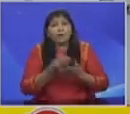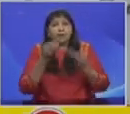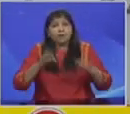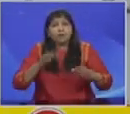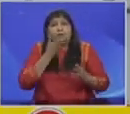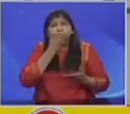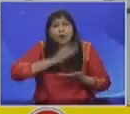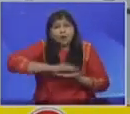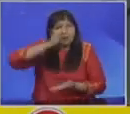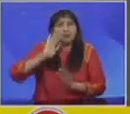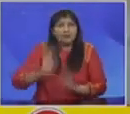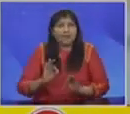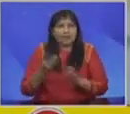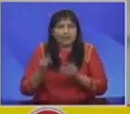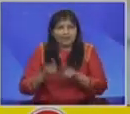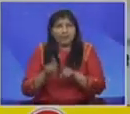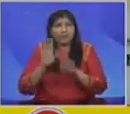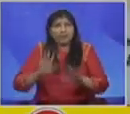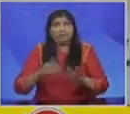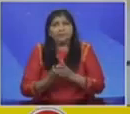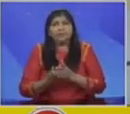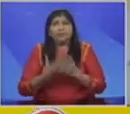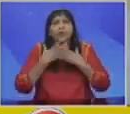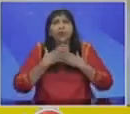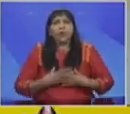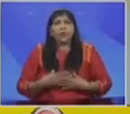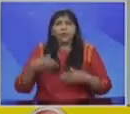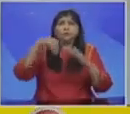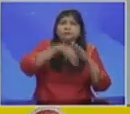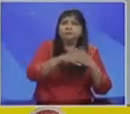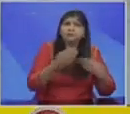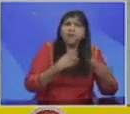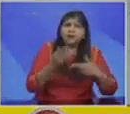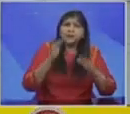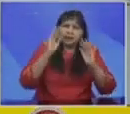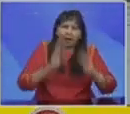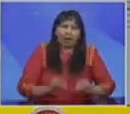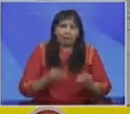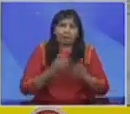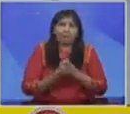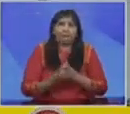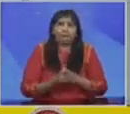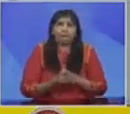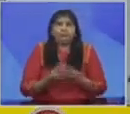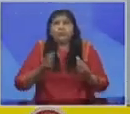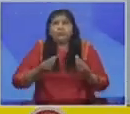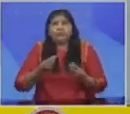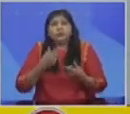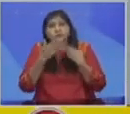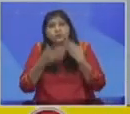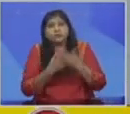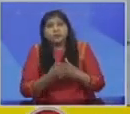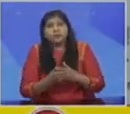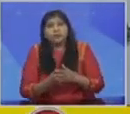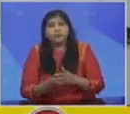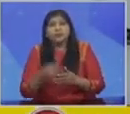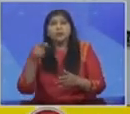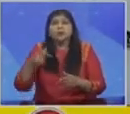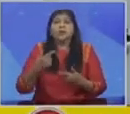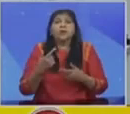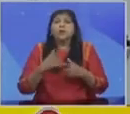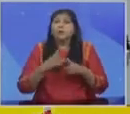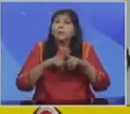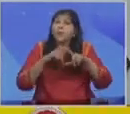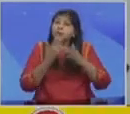वाटर कंजर्वेशन होने के साथ ह्यूमन इंटरफियरेंस बहुत कम है। वैसे कुछ मामलों में पॉजिटिव